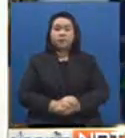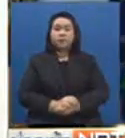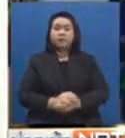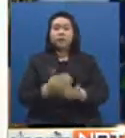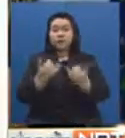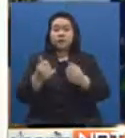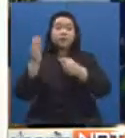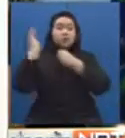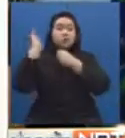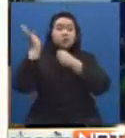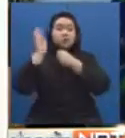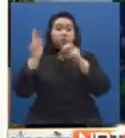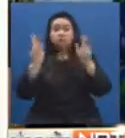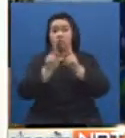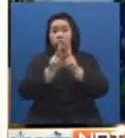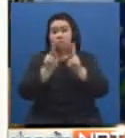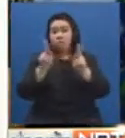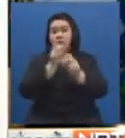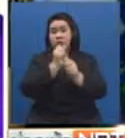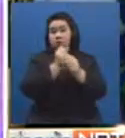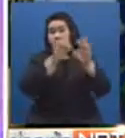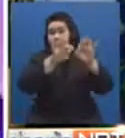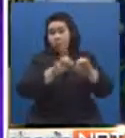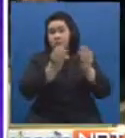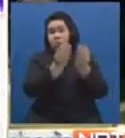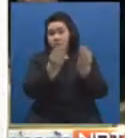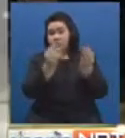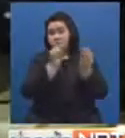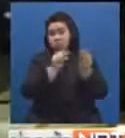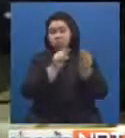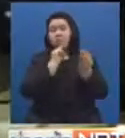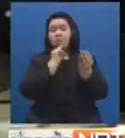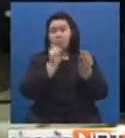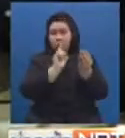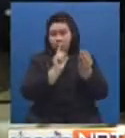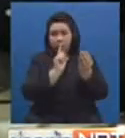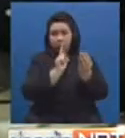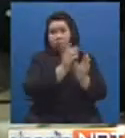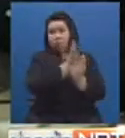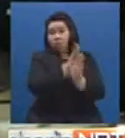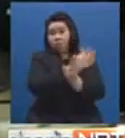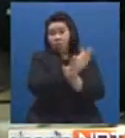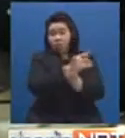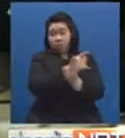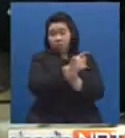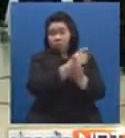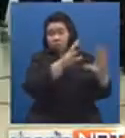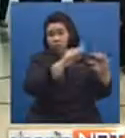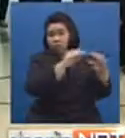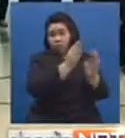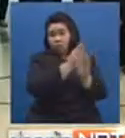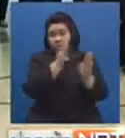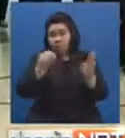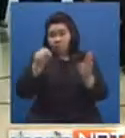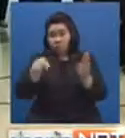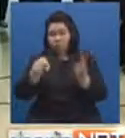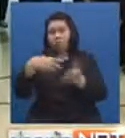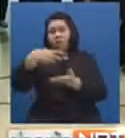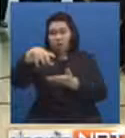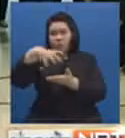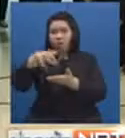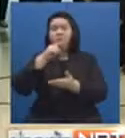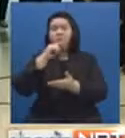โฆษกกรรมาธิการยกร่างก็ธรรมนูญกล่าวภายหลังตัวแทนจากพรรคการเมืองเข้าร่วมหารือให้ข้อเสนอแนะต่อคณะ